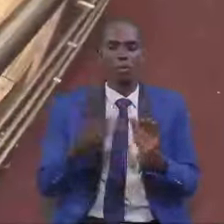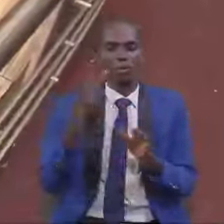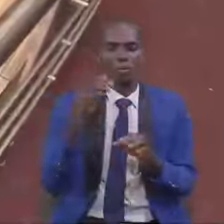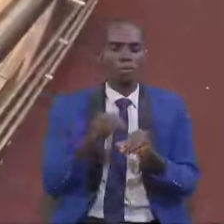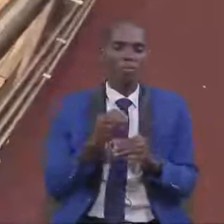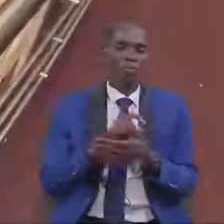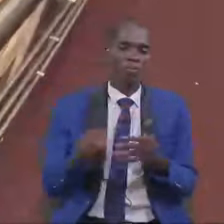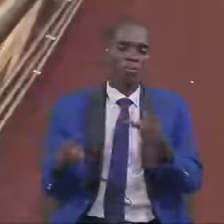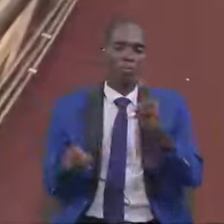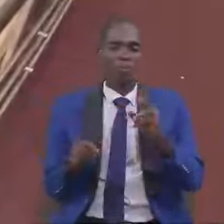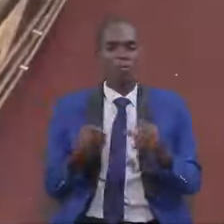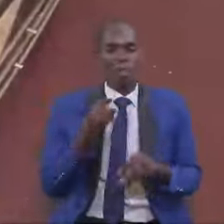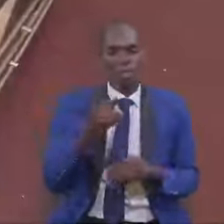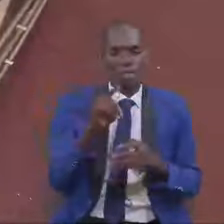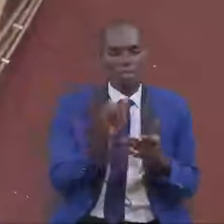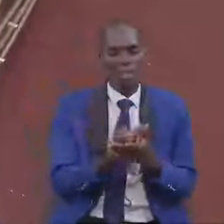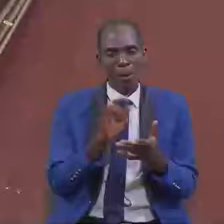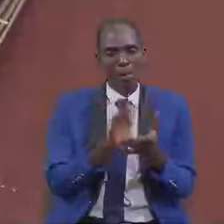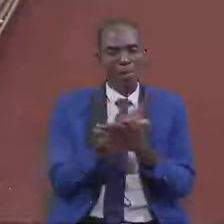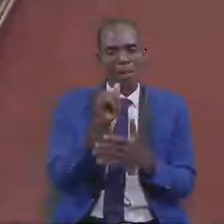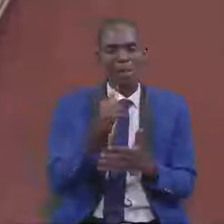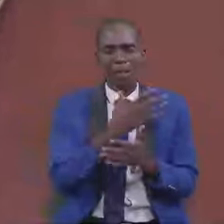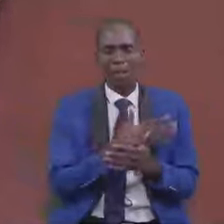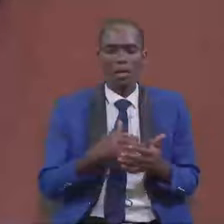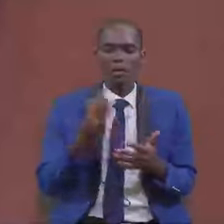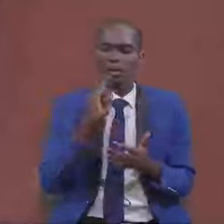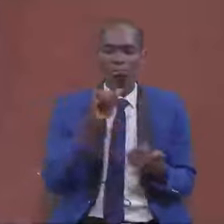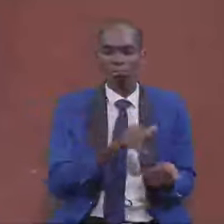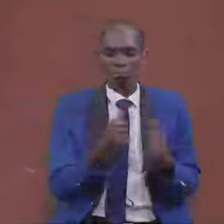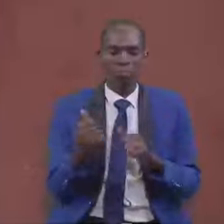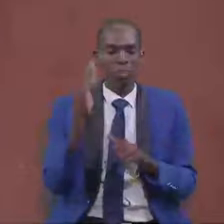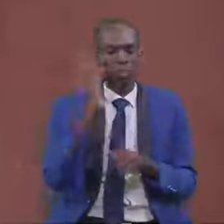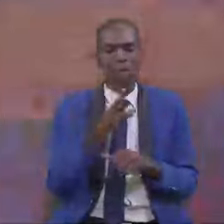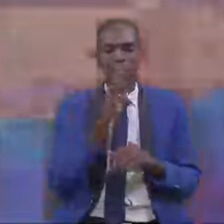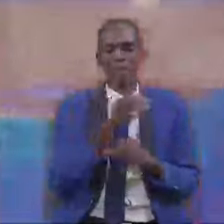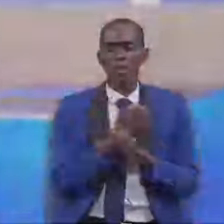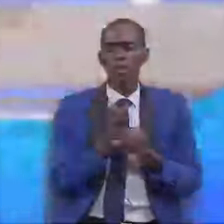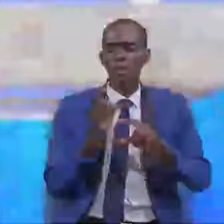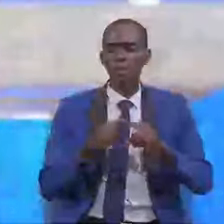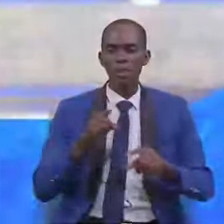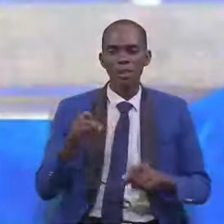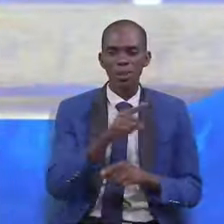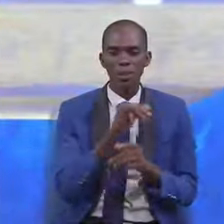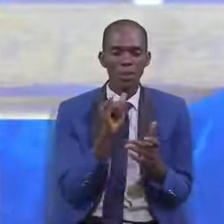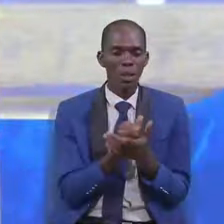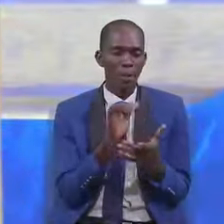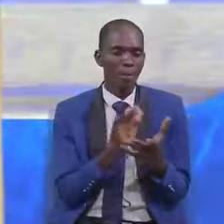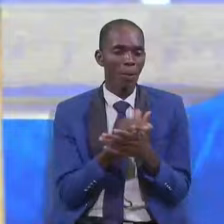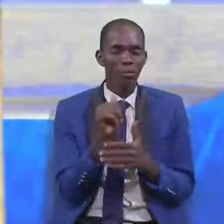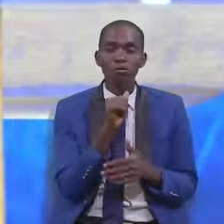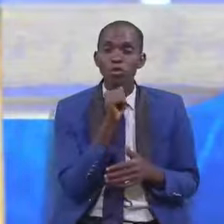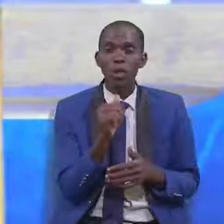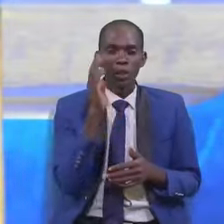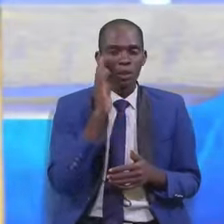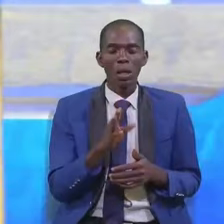qui croit et qui sera baptisé sera sauvé. Mais celui qui ne croira pas sera condamné.